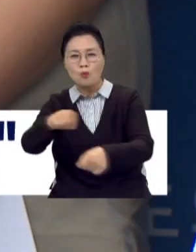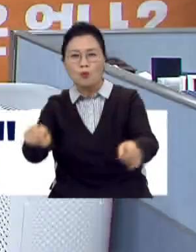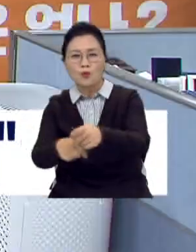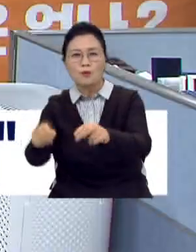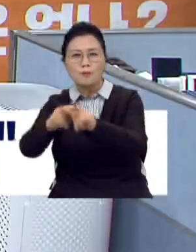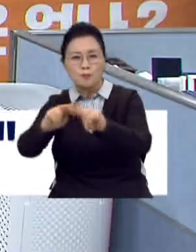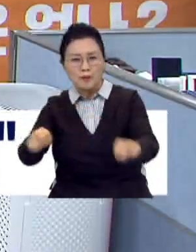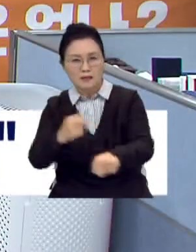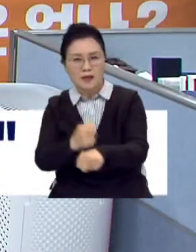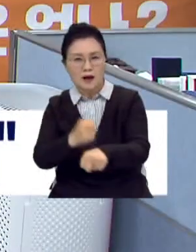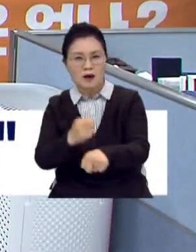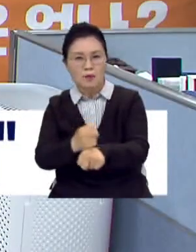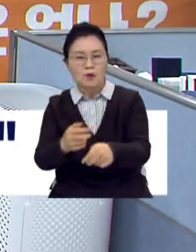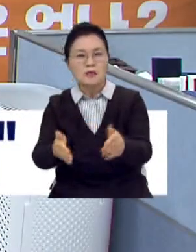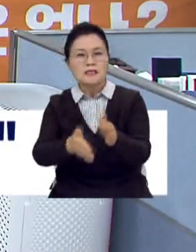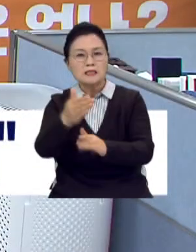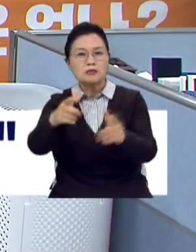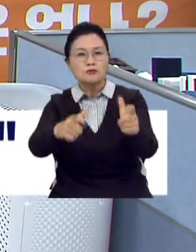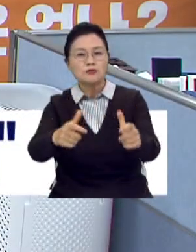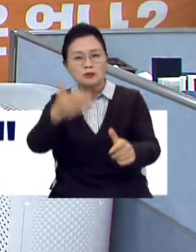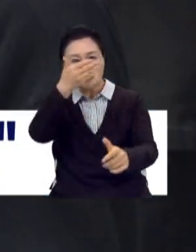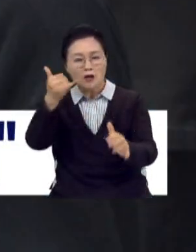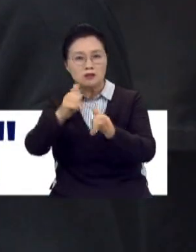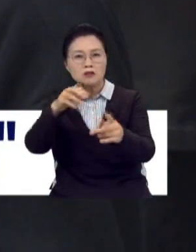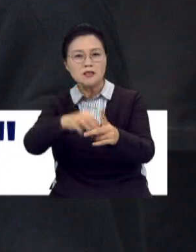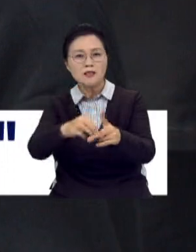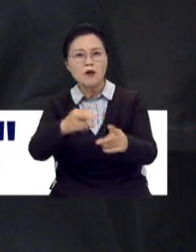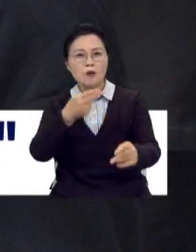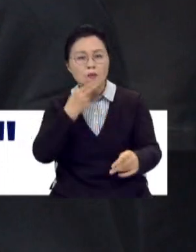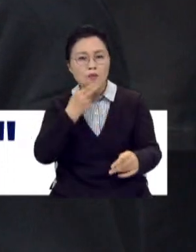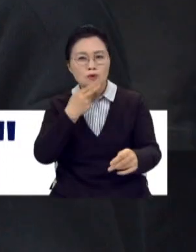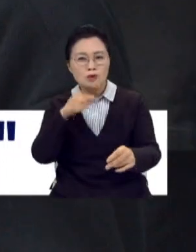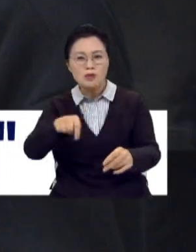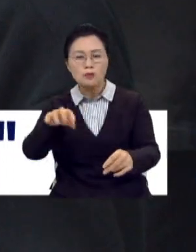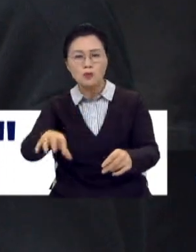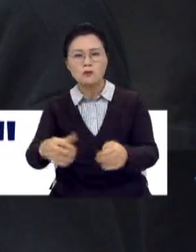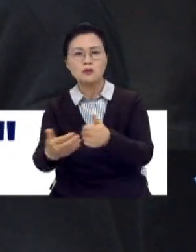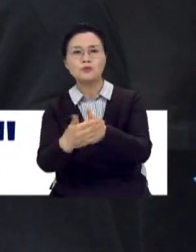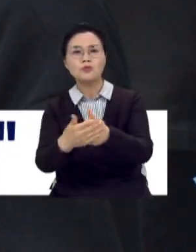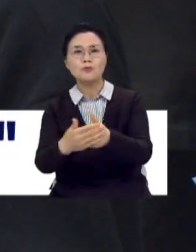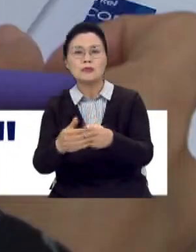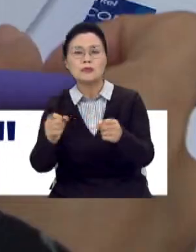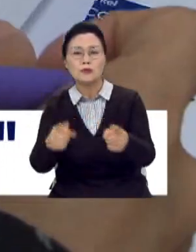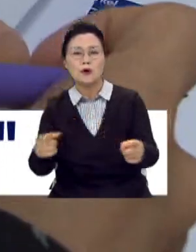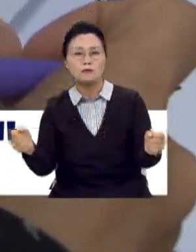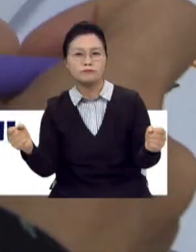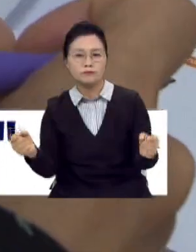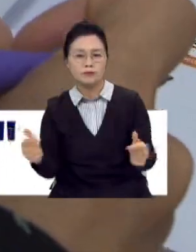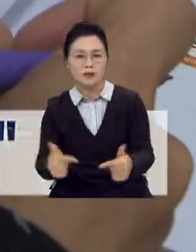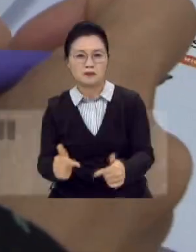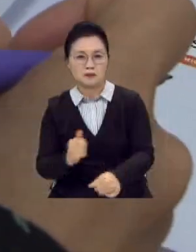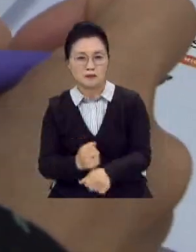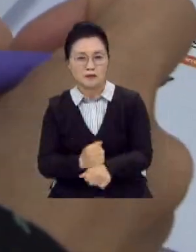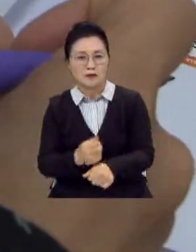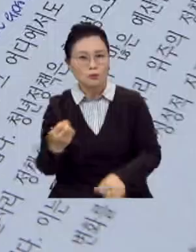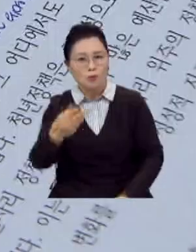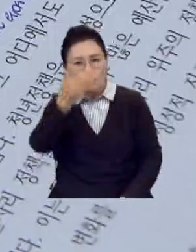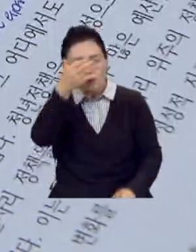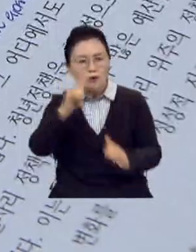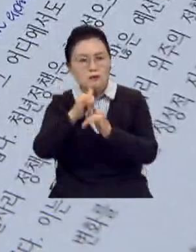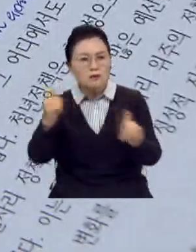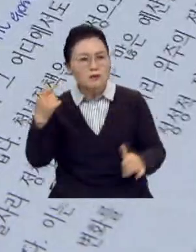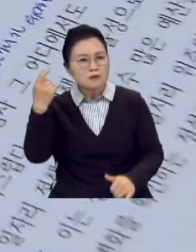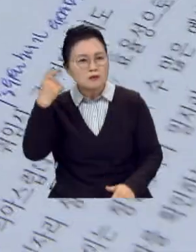폐쇄되고 시군 청년센터가 없는 지역 청년들은 지원받을 기회가 사라진다고 주장합니다 또 당사자인 청년들의